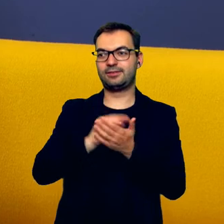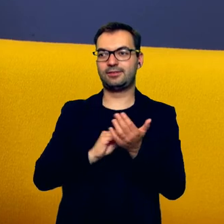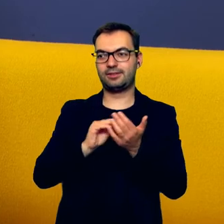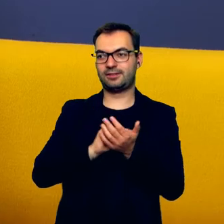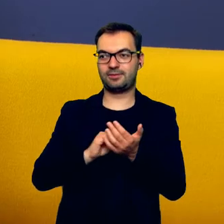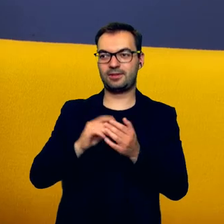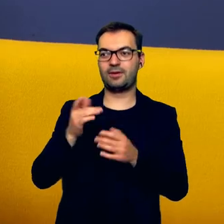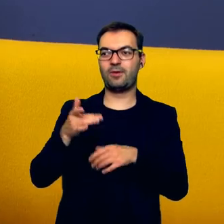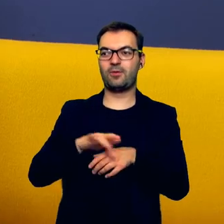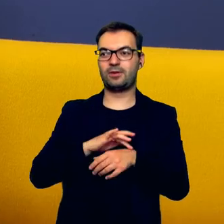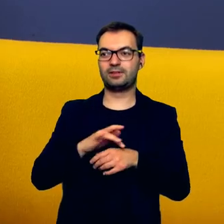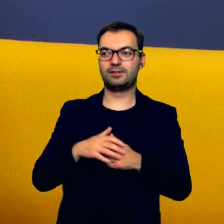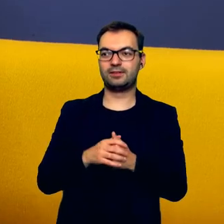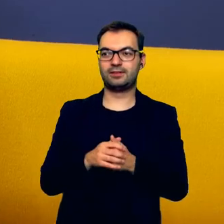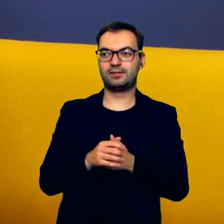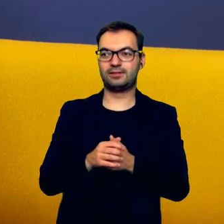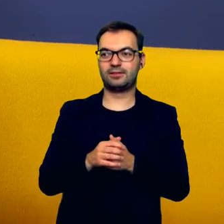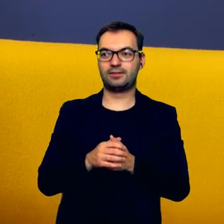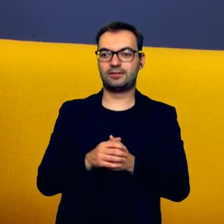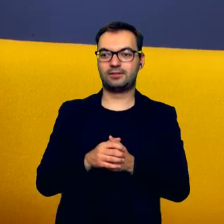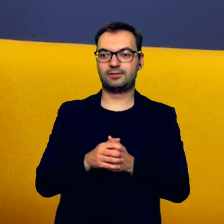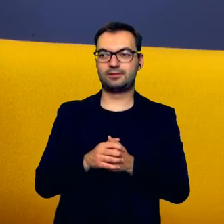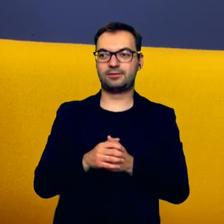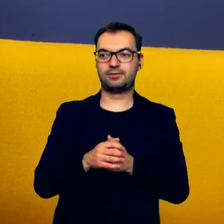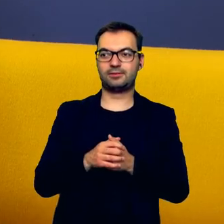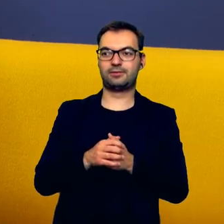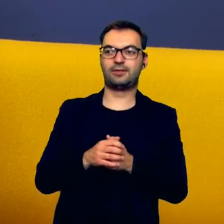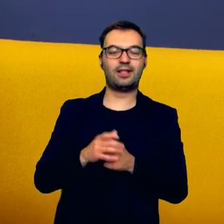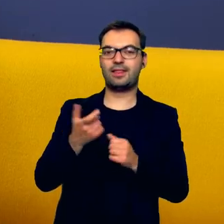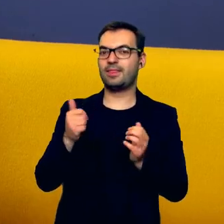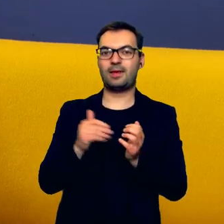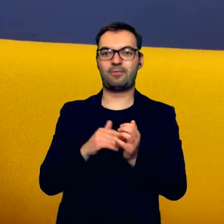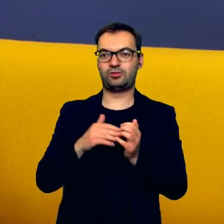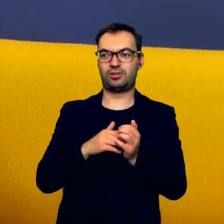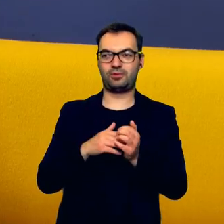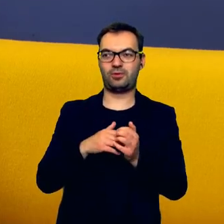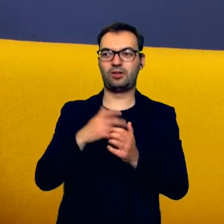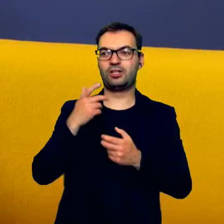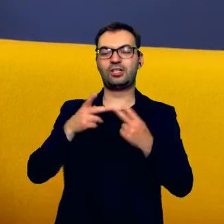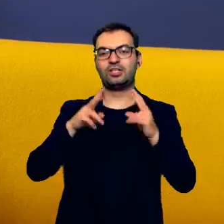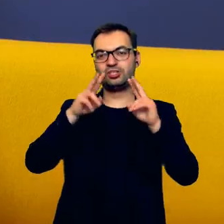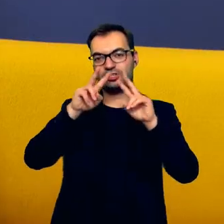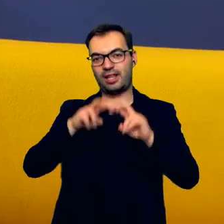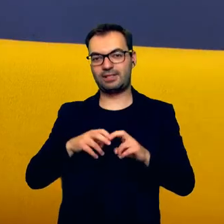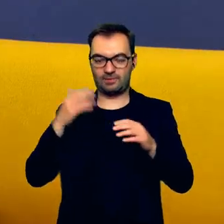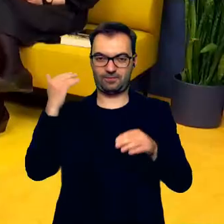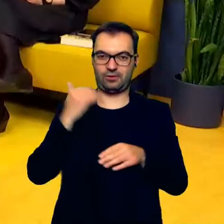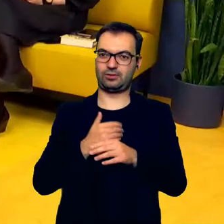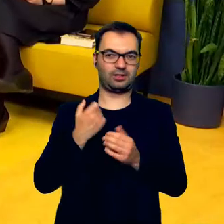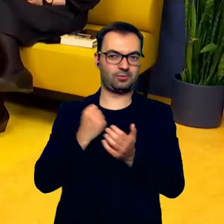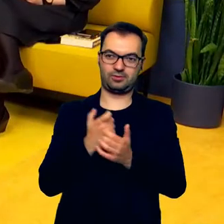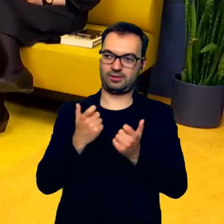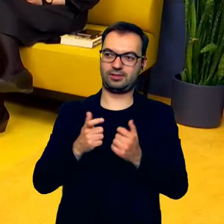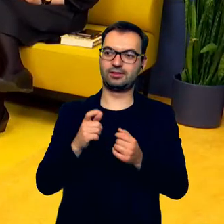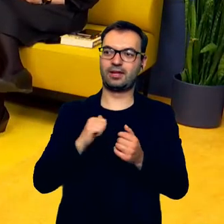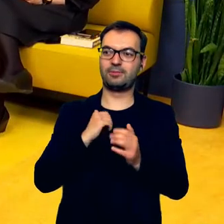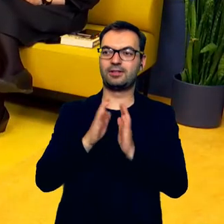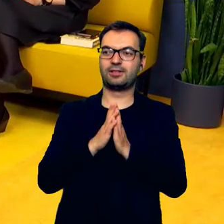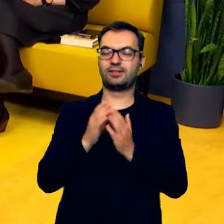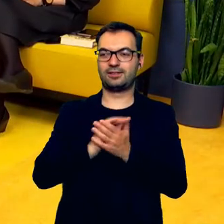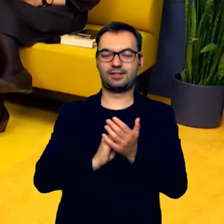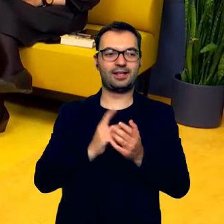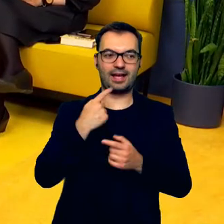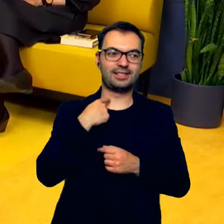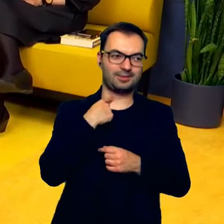pisałem o Popielskim, wcale nie wymagała prowadzenia śledztwa w nocy. Żeby napisać książkę...